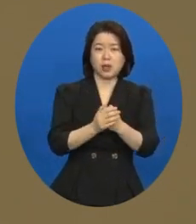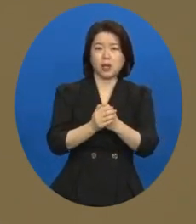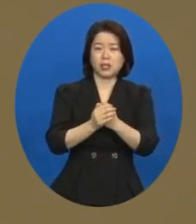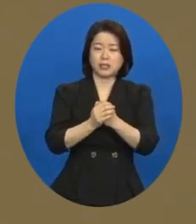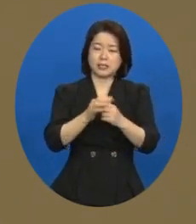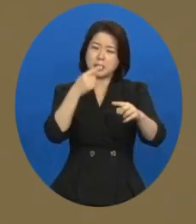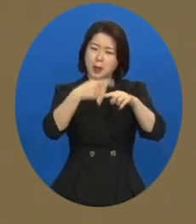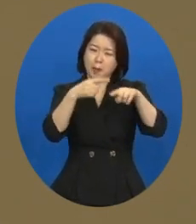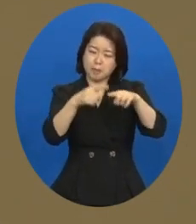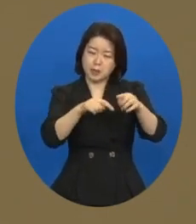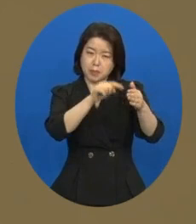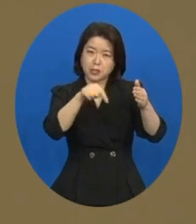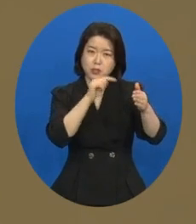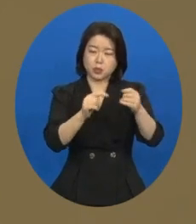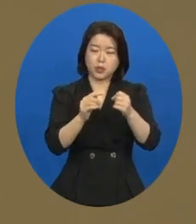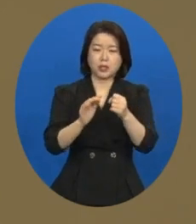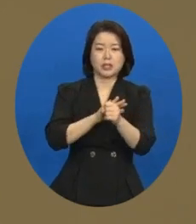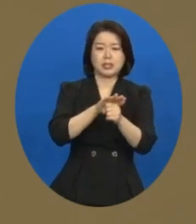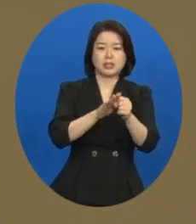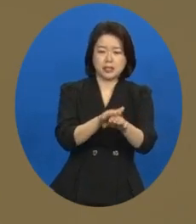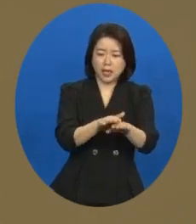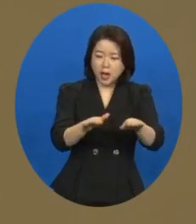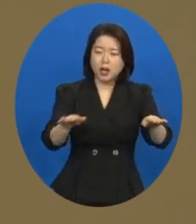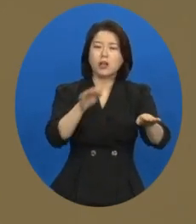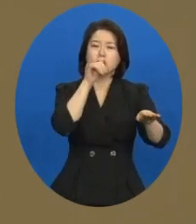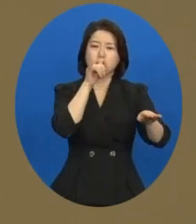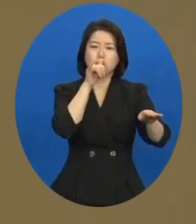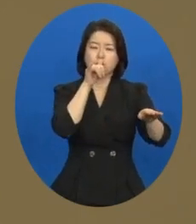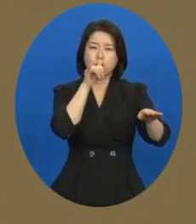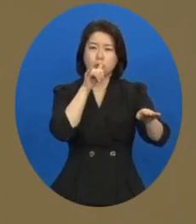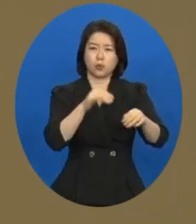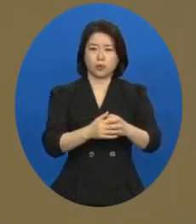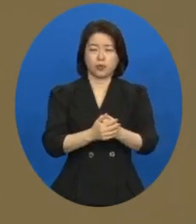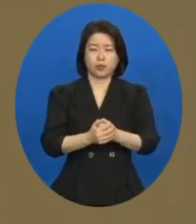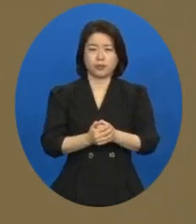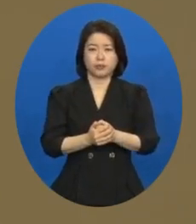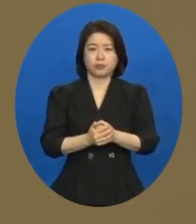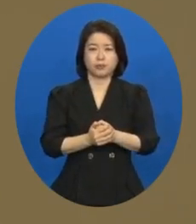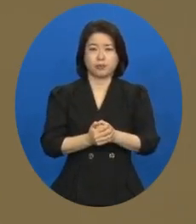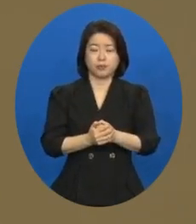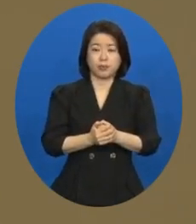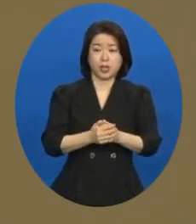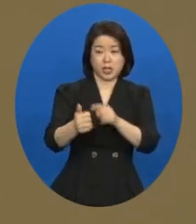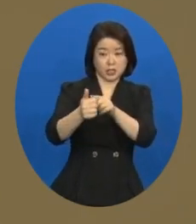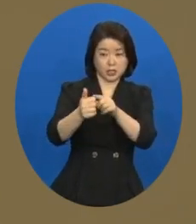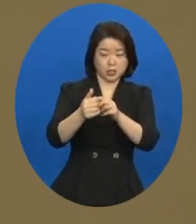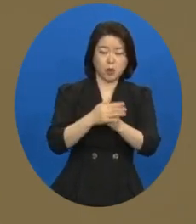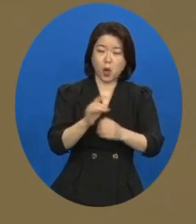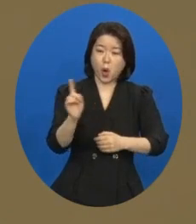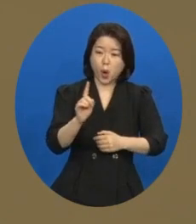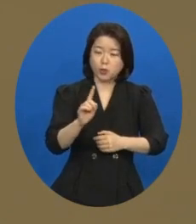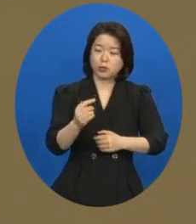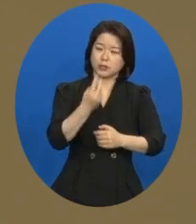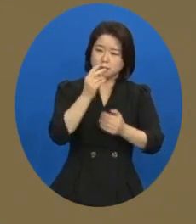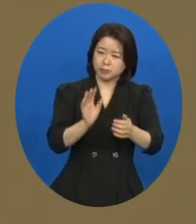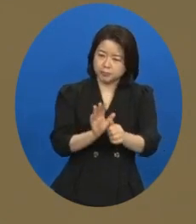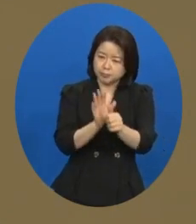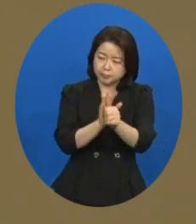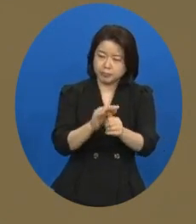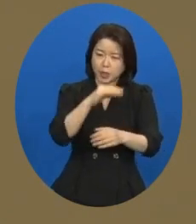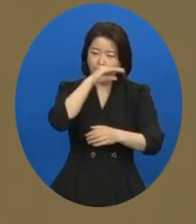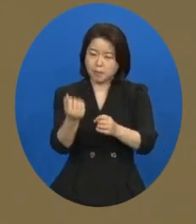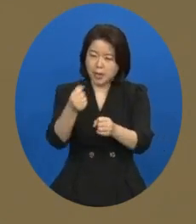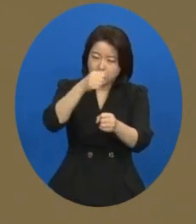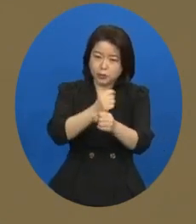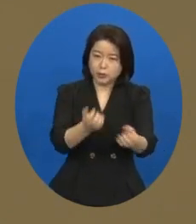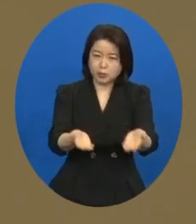비판 속에는 사랑이 깔려있게 됩니다. 그 상대방을 어떻든지 살려주고